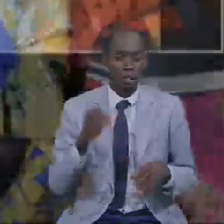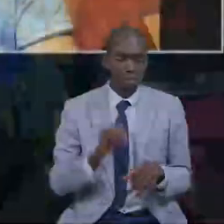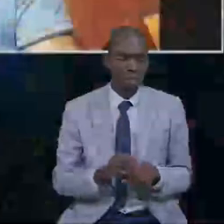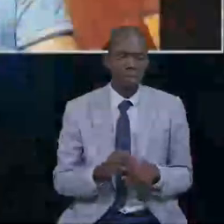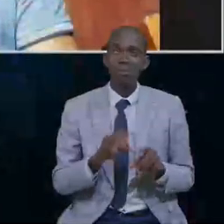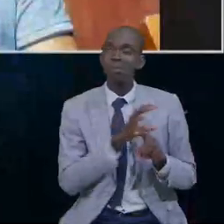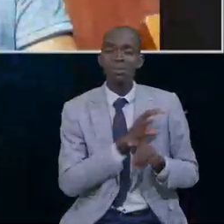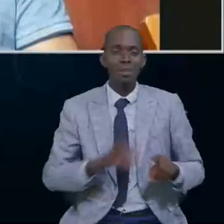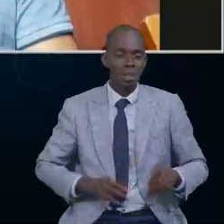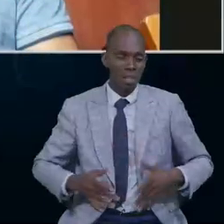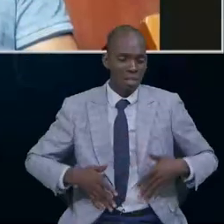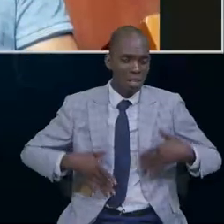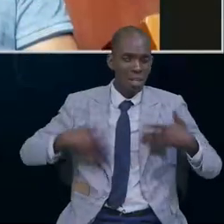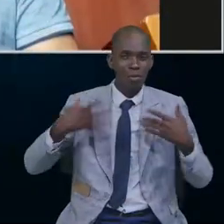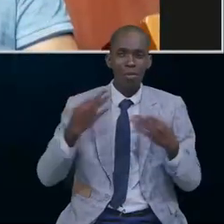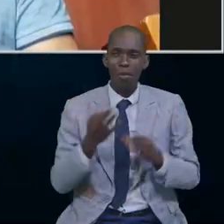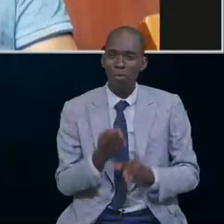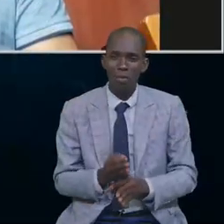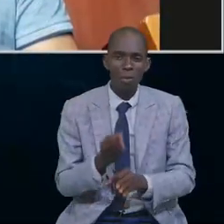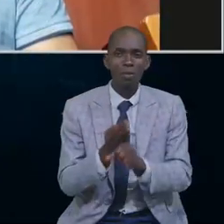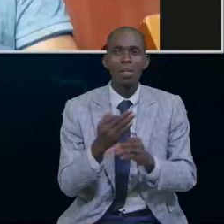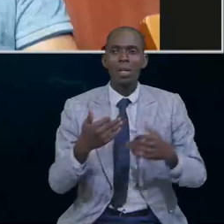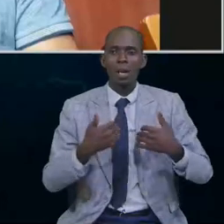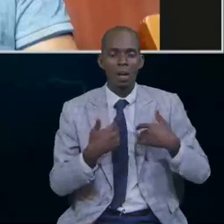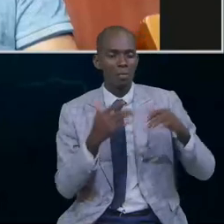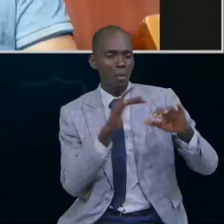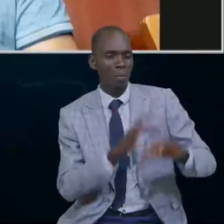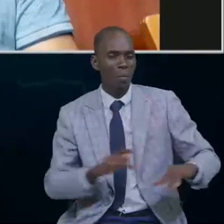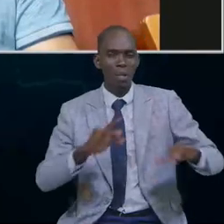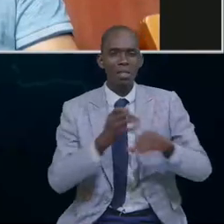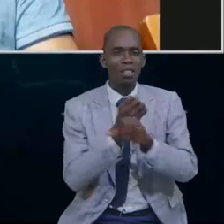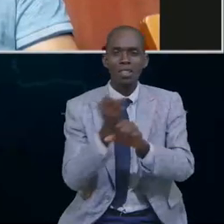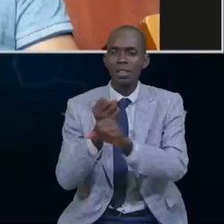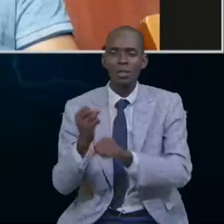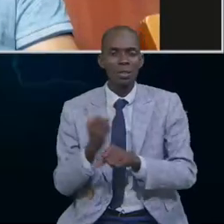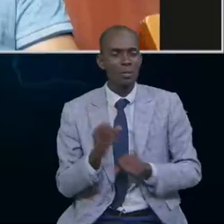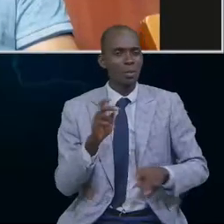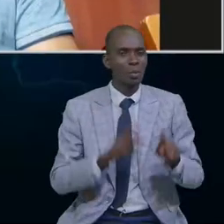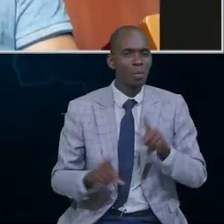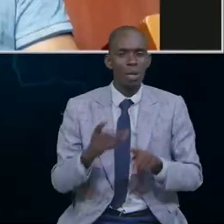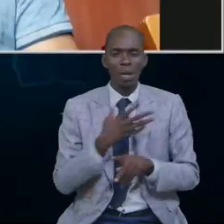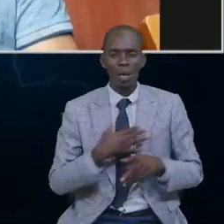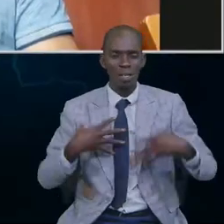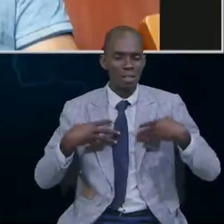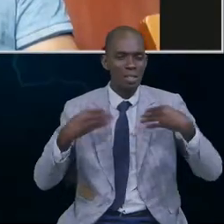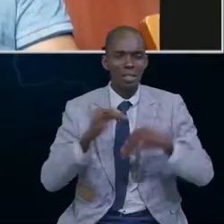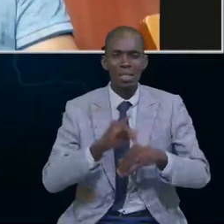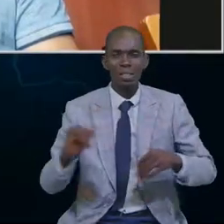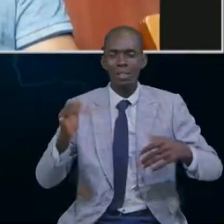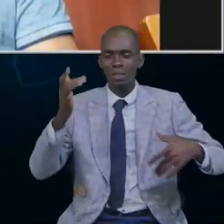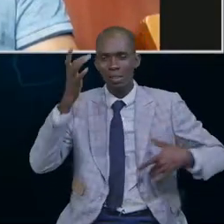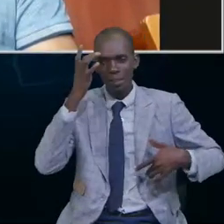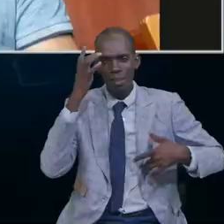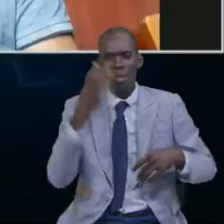ma vie de fidélité ayant compassion et sauvant les armes et guérissant les